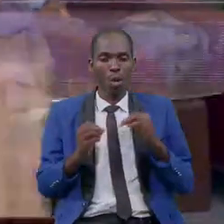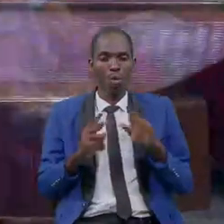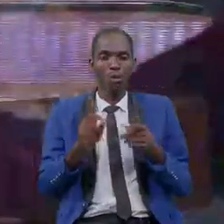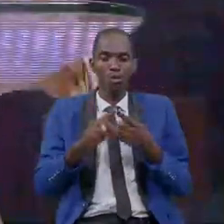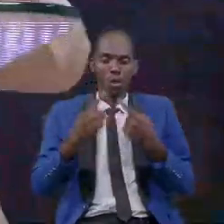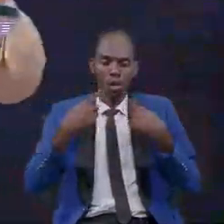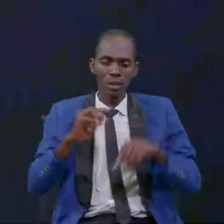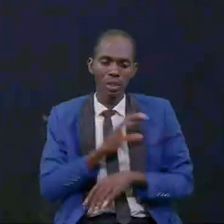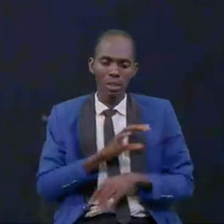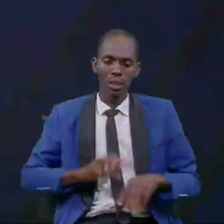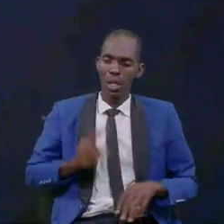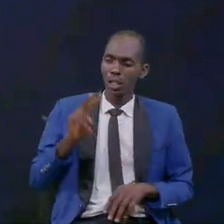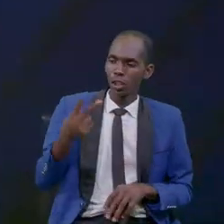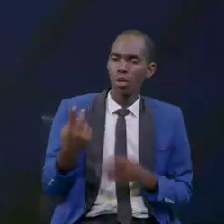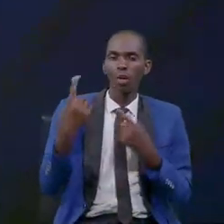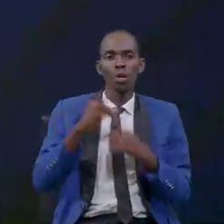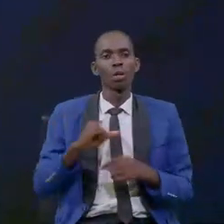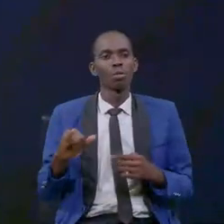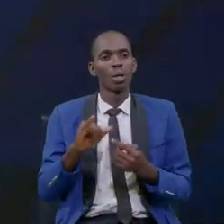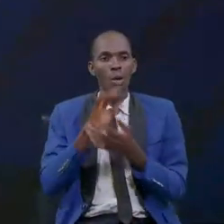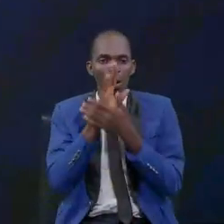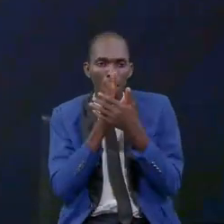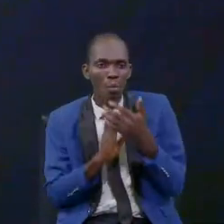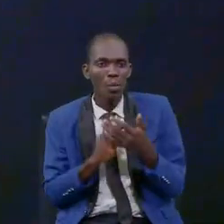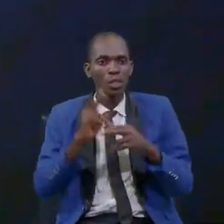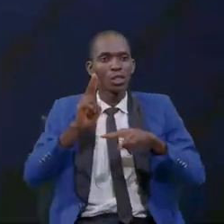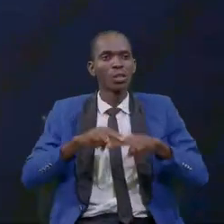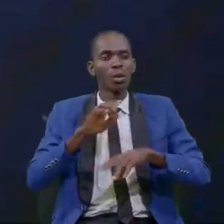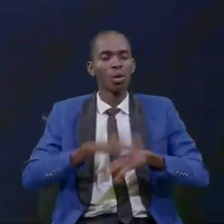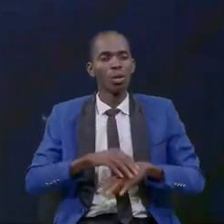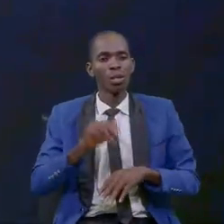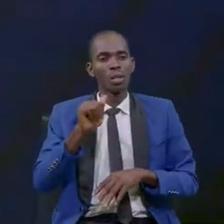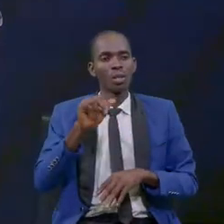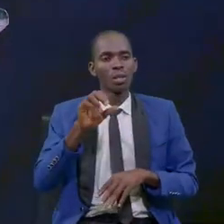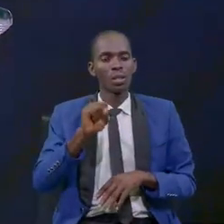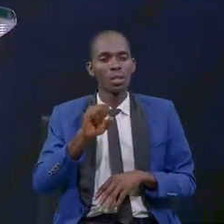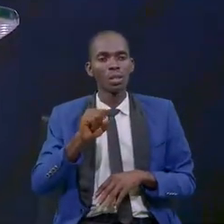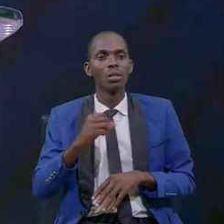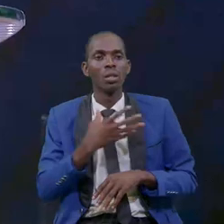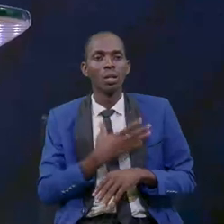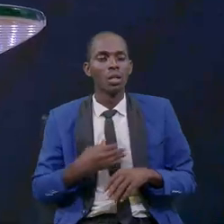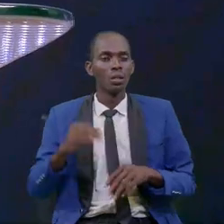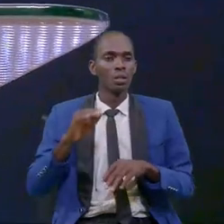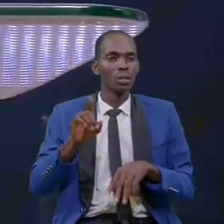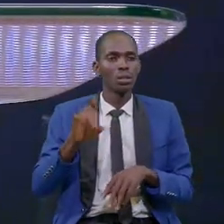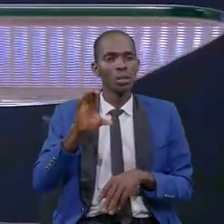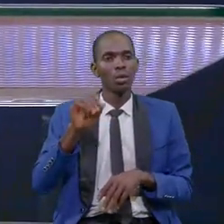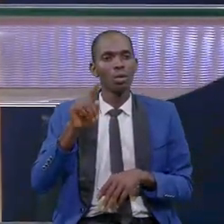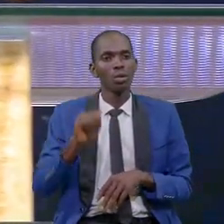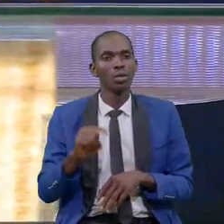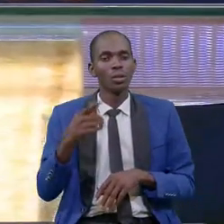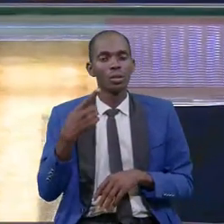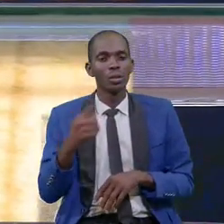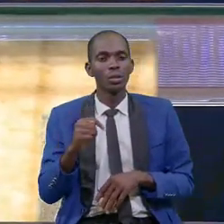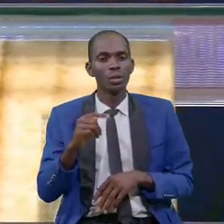on va annoncer son second avènement. Plein de douceur est monté sur un âne, non, le